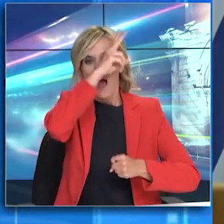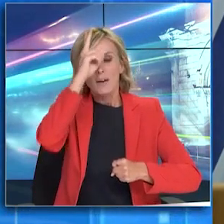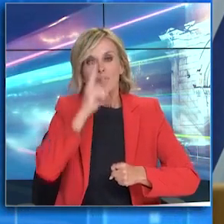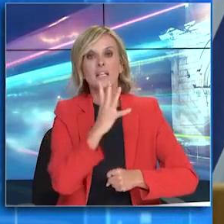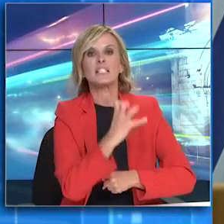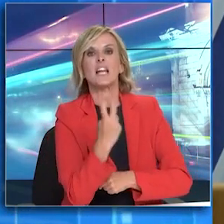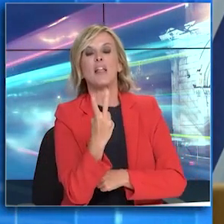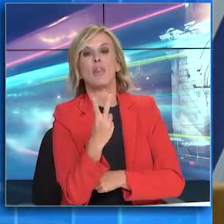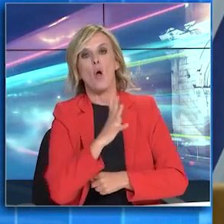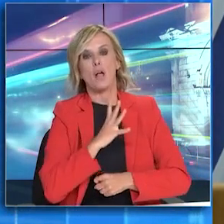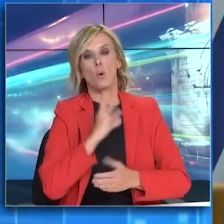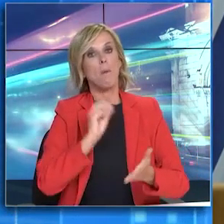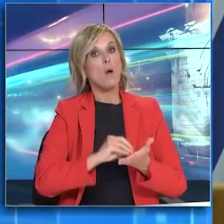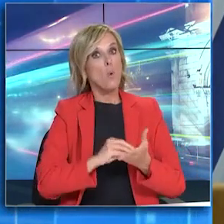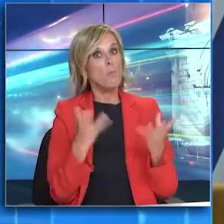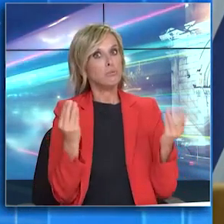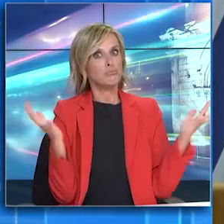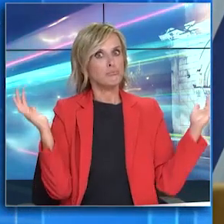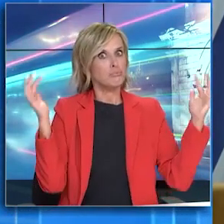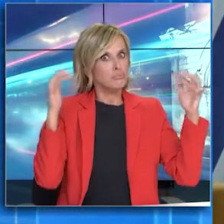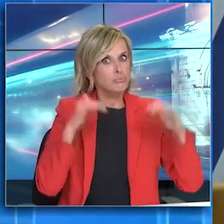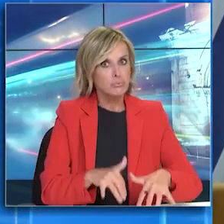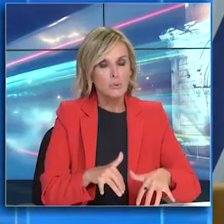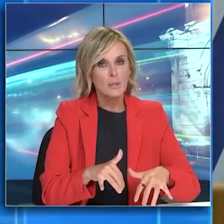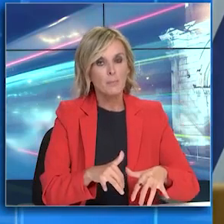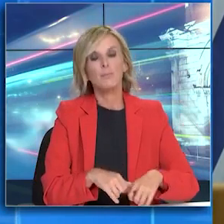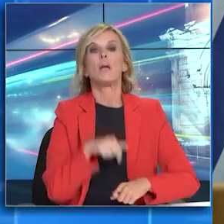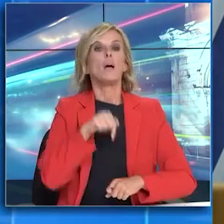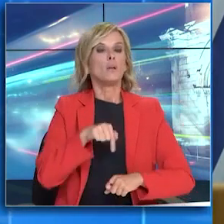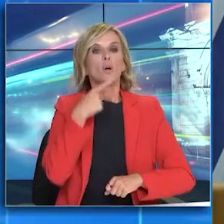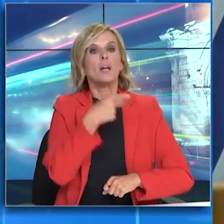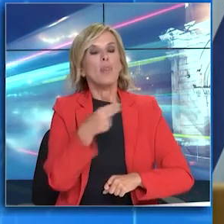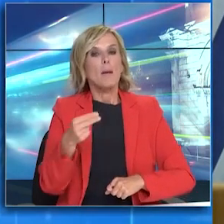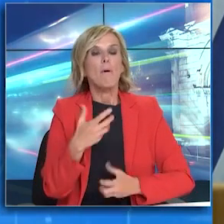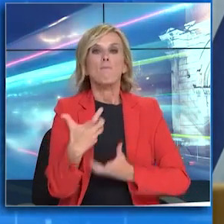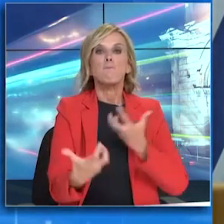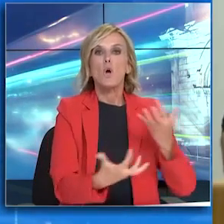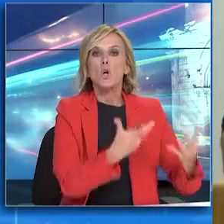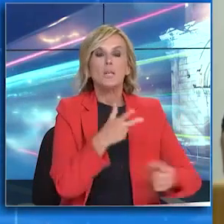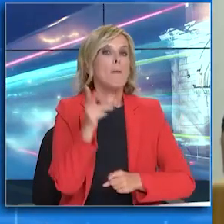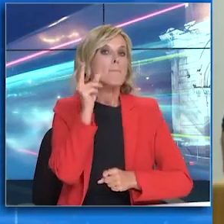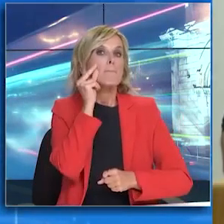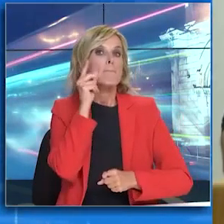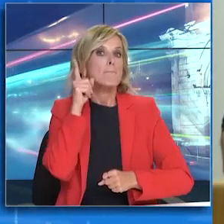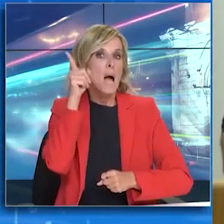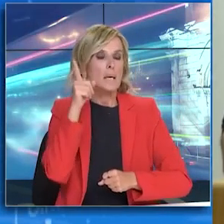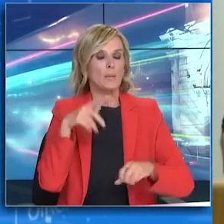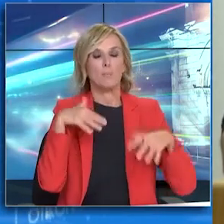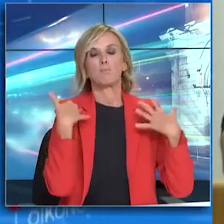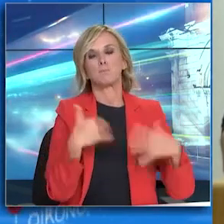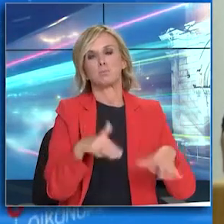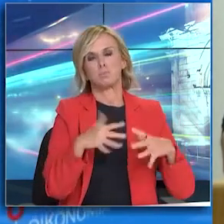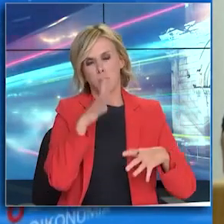άτομα. Όσον αφορά στην πυρκαγιά που εξελίχθηκε στην ευρύτερη περιοχή της Πάρνηθας, η άνηση μάχη με τις